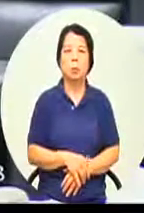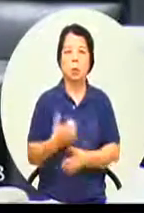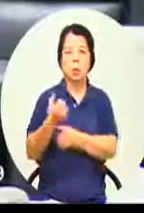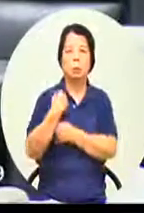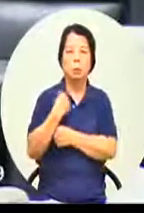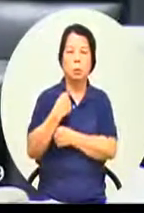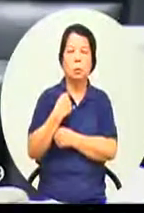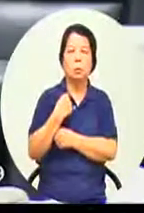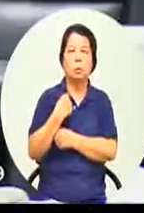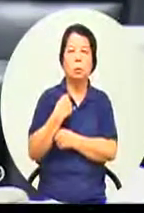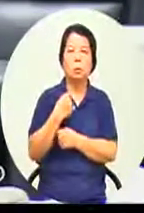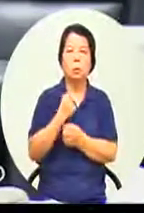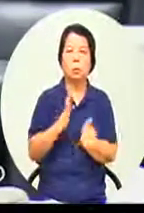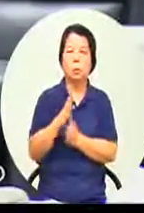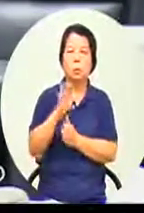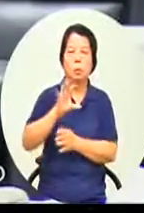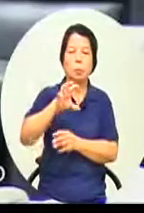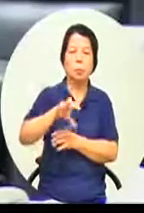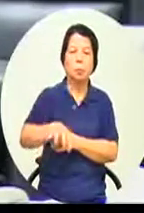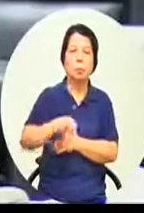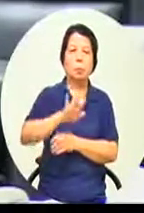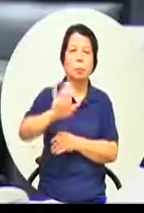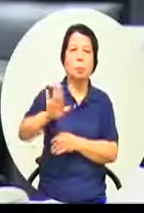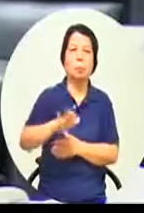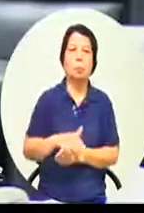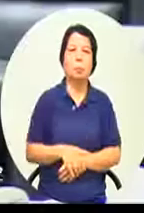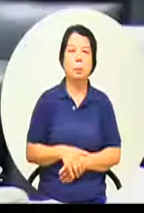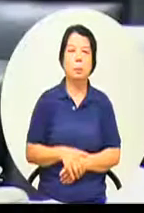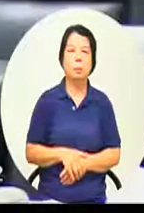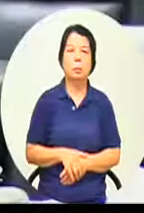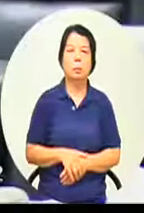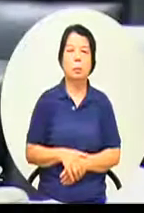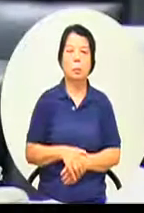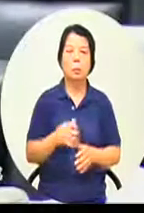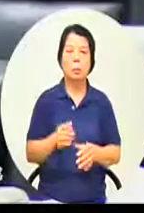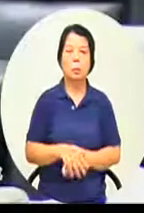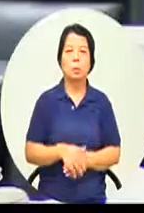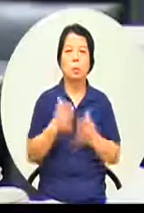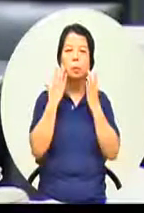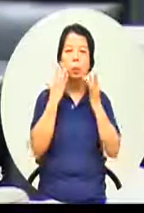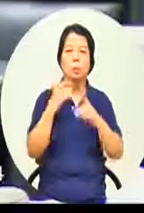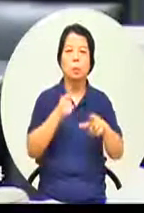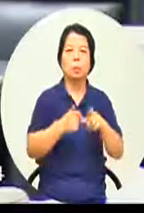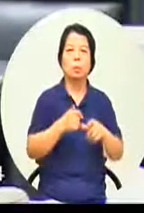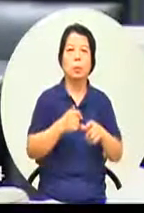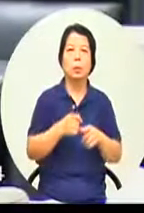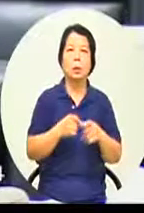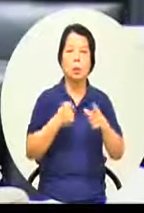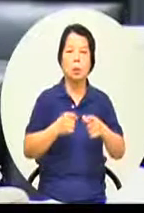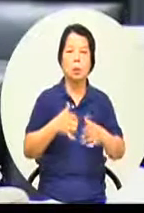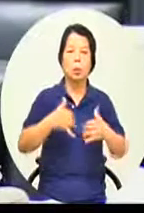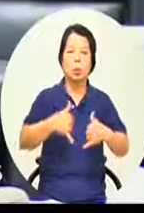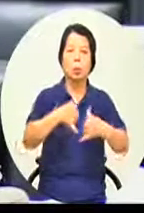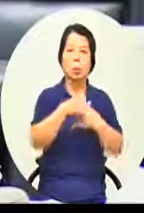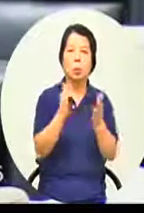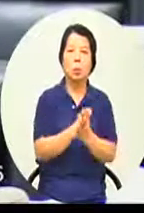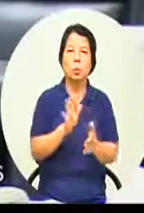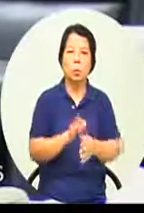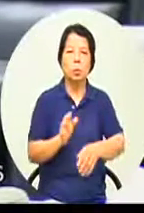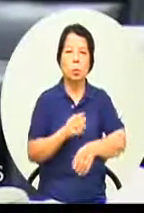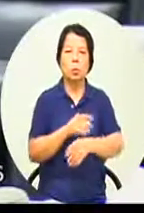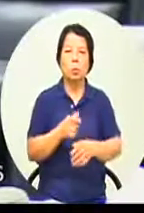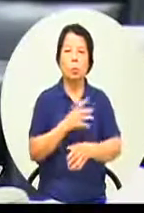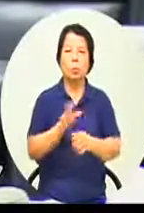的2块土地哈，我先讨论哈，来跟局长你看一下哈，蔡公路哈罗市场的后面哈，我从后门这边